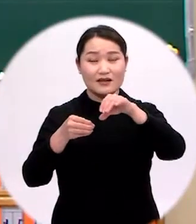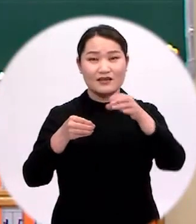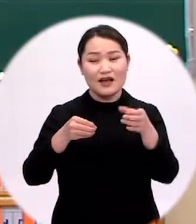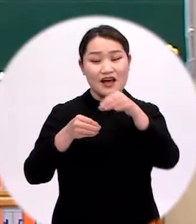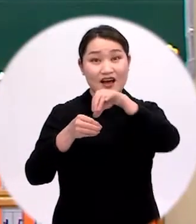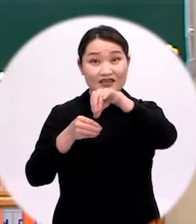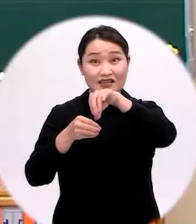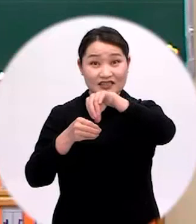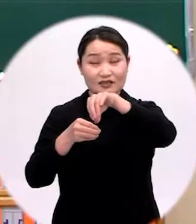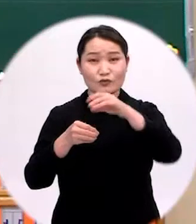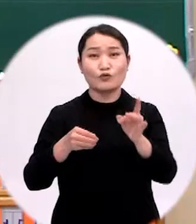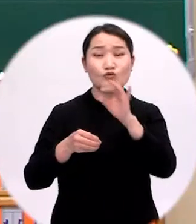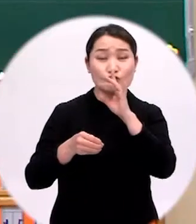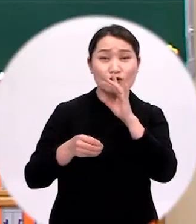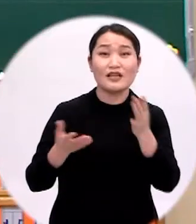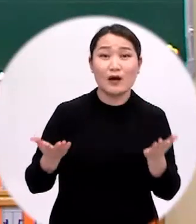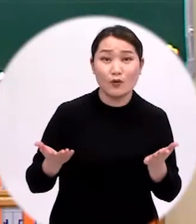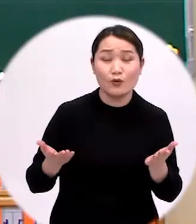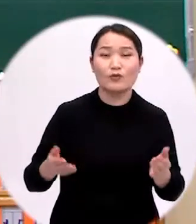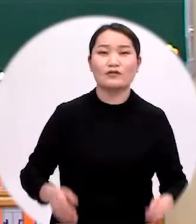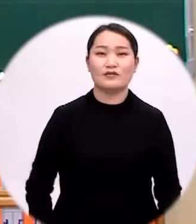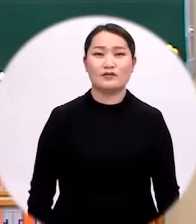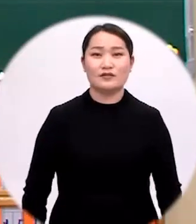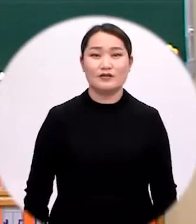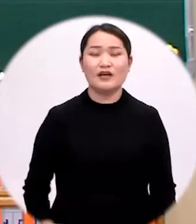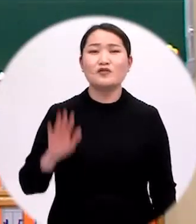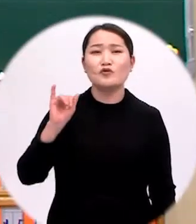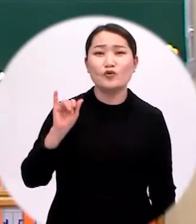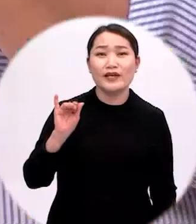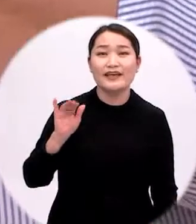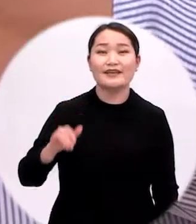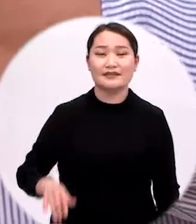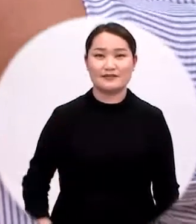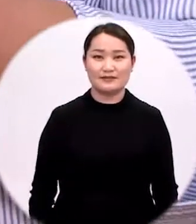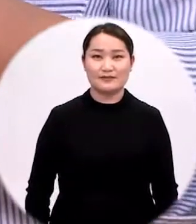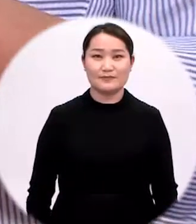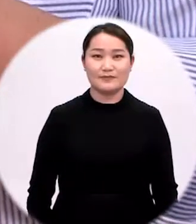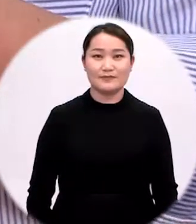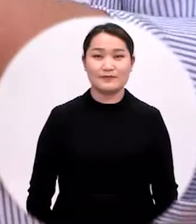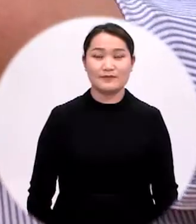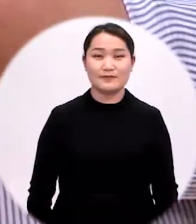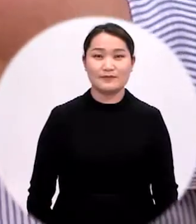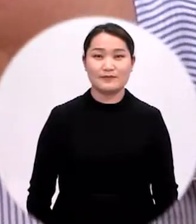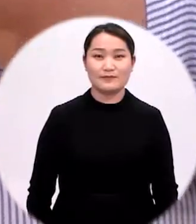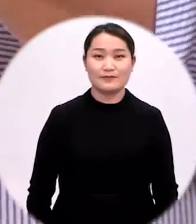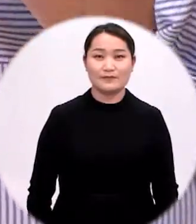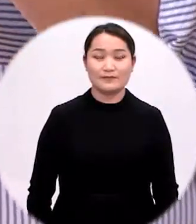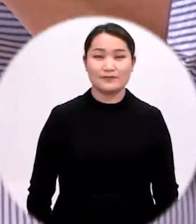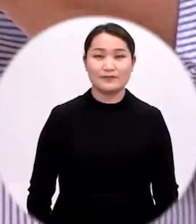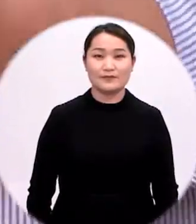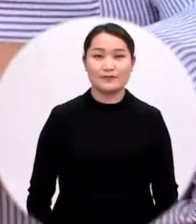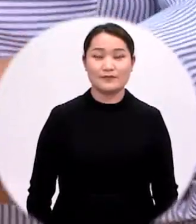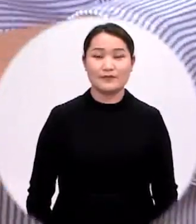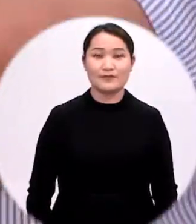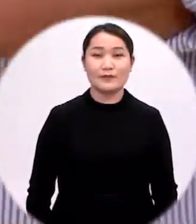нь энийг ашиглана. Энэ юу вэ хүүхдүүдээ? Та нар нэрийг нь мэдвгүй. Хэрэгжүүлж үзсэн үү та нар? Энэ